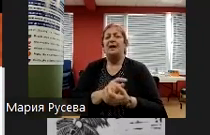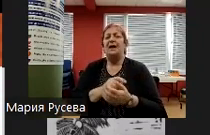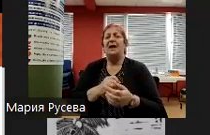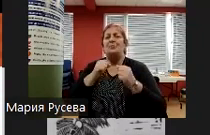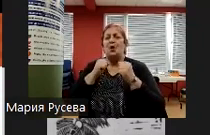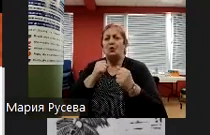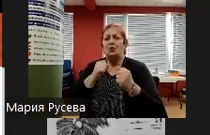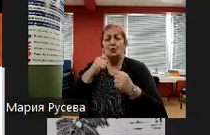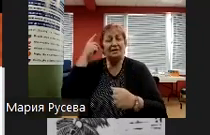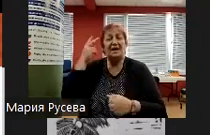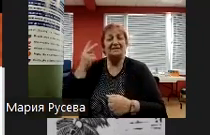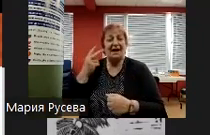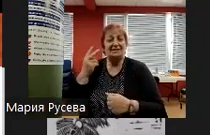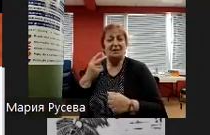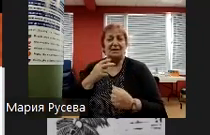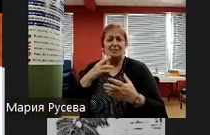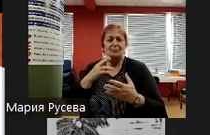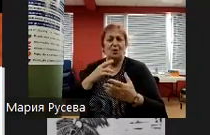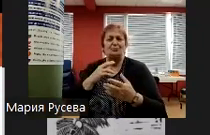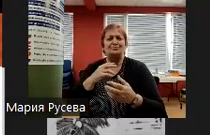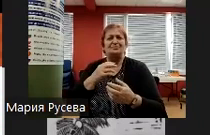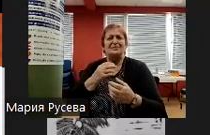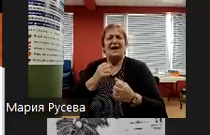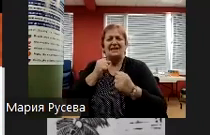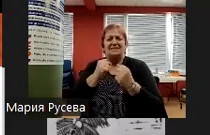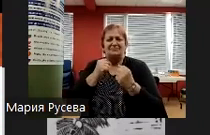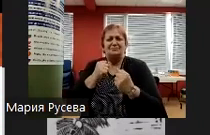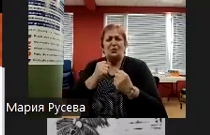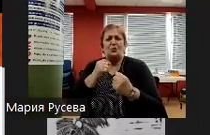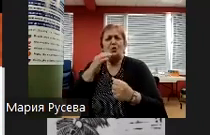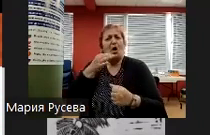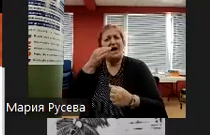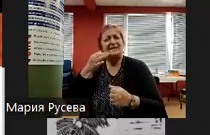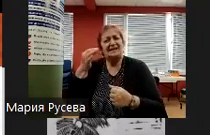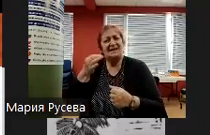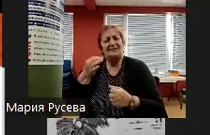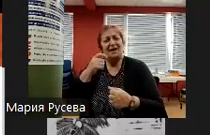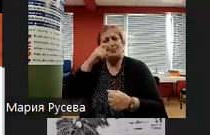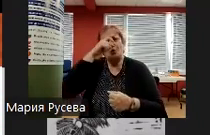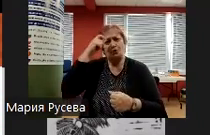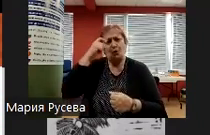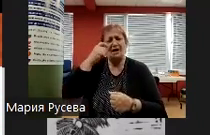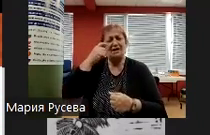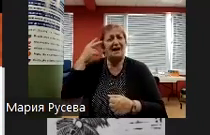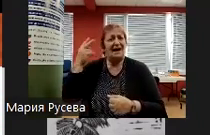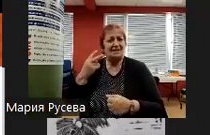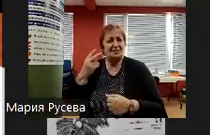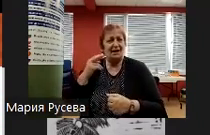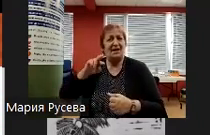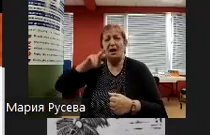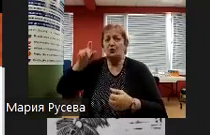по-труден за разбиране, по-сложно изразяване написан, е по-сложен за разбиране. Другия